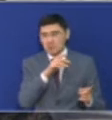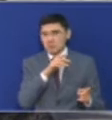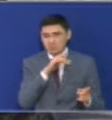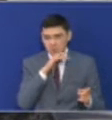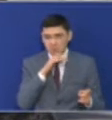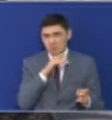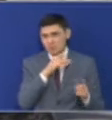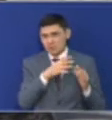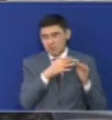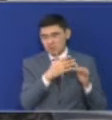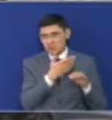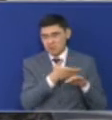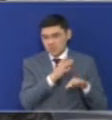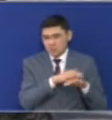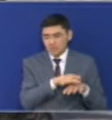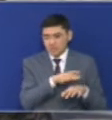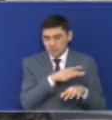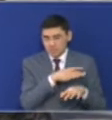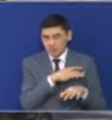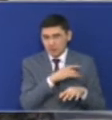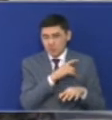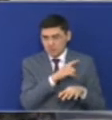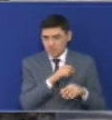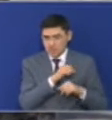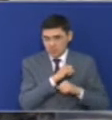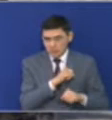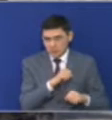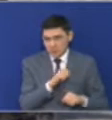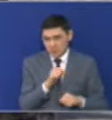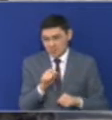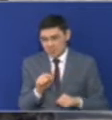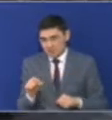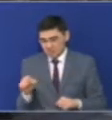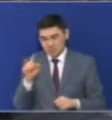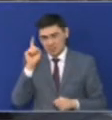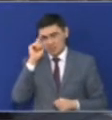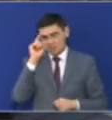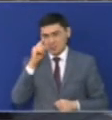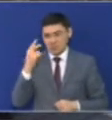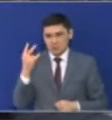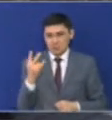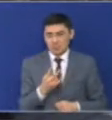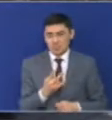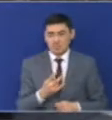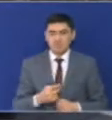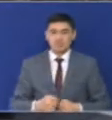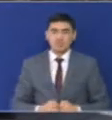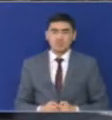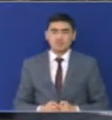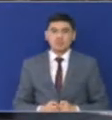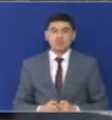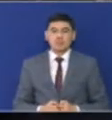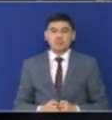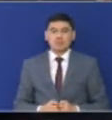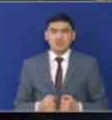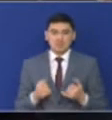действительно в те тяжелые времена отстояли перед врагом такую большую территорию. Стартует